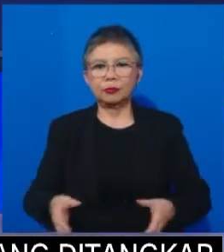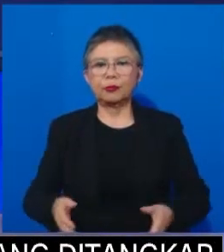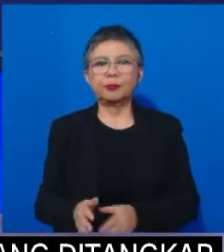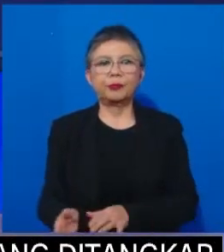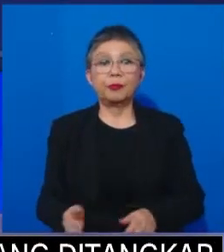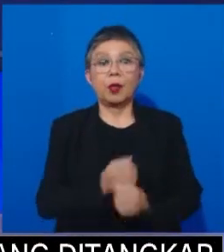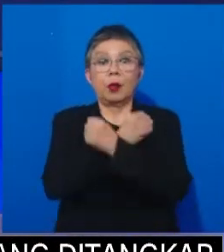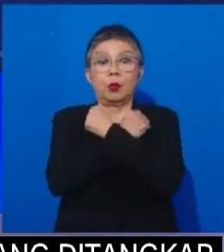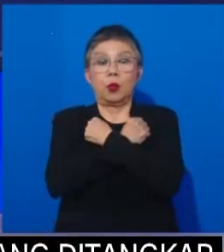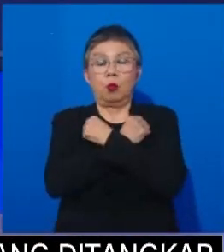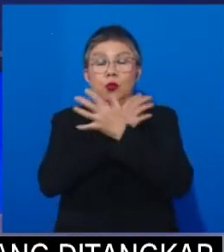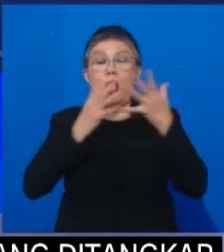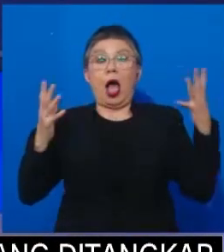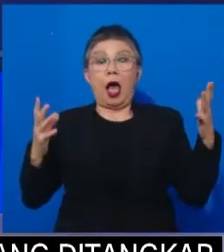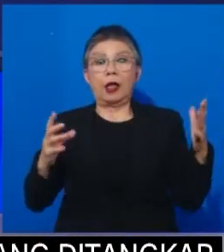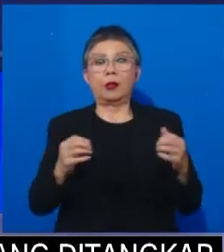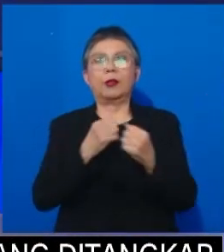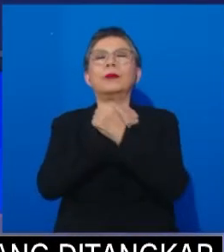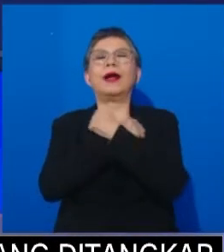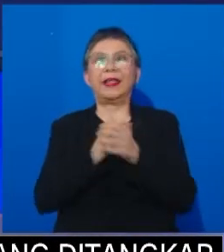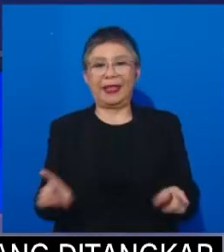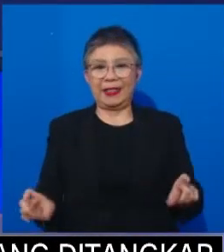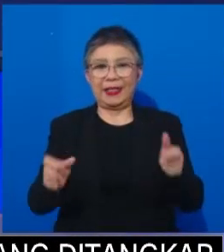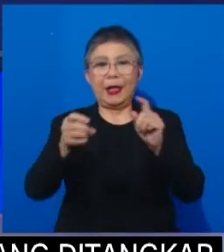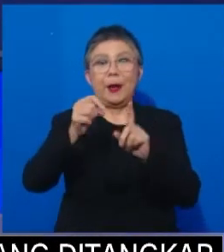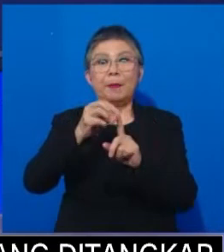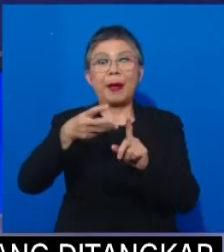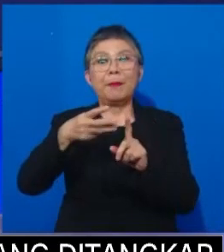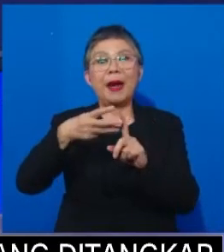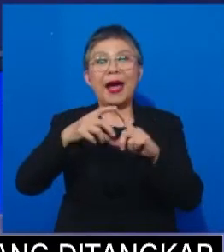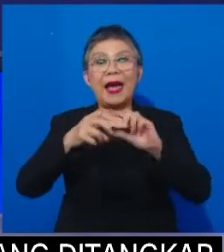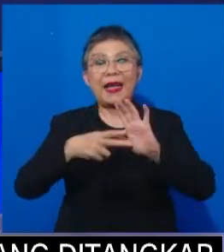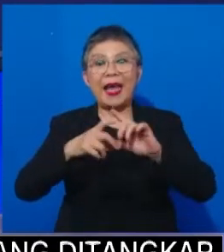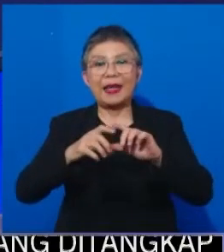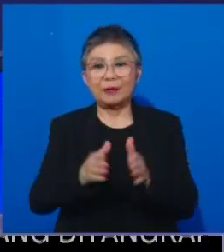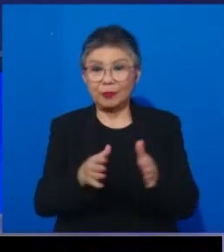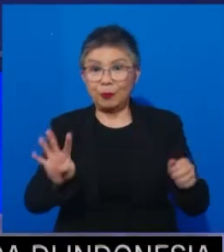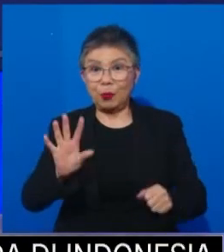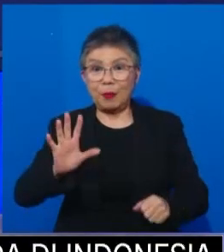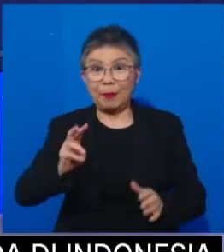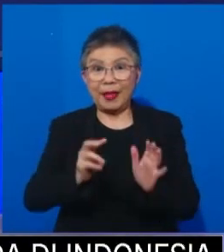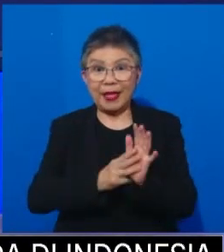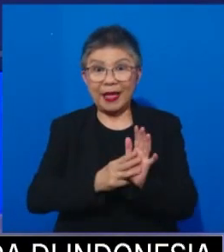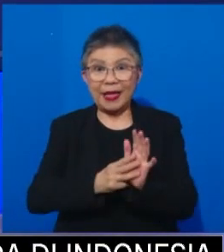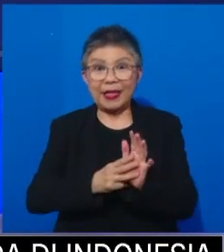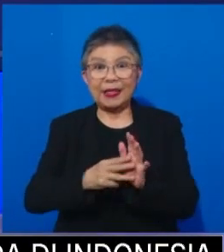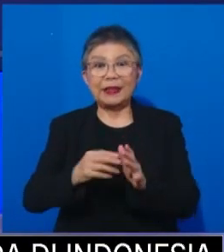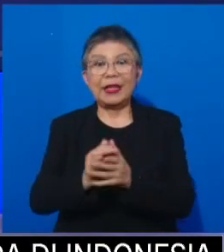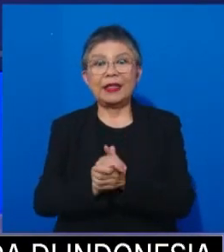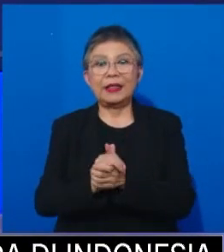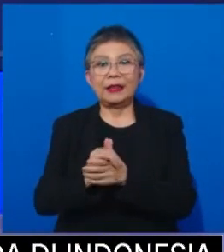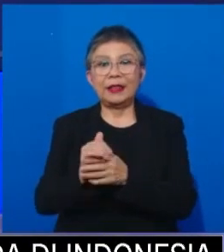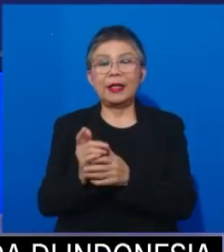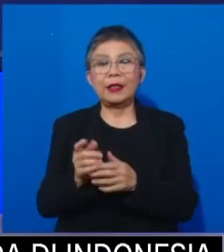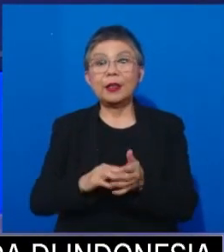Sebuah patung raksasa ikonik rebahan di area Candi Prambanan. Patung raksasa sepanjang 45 meter, ciptaan seniman Brian Donnelly